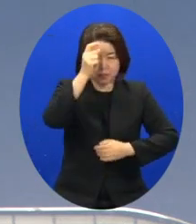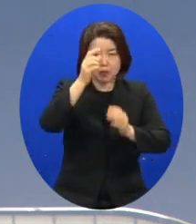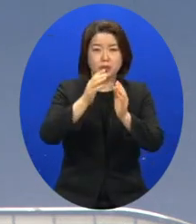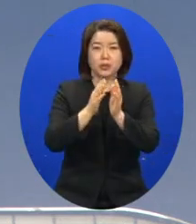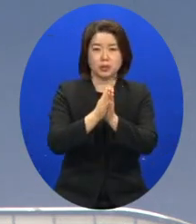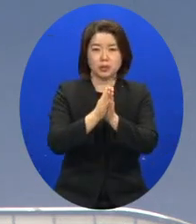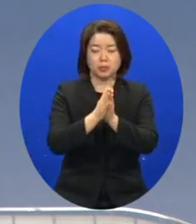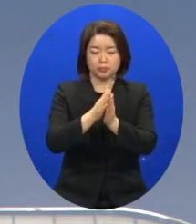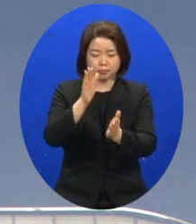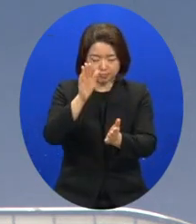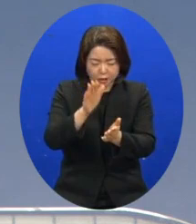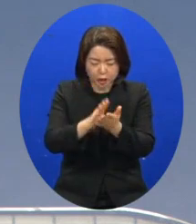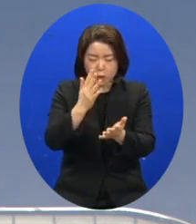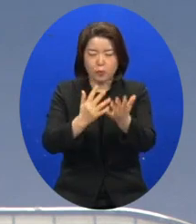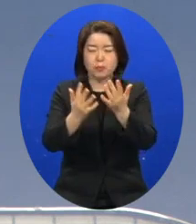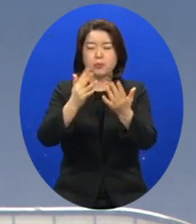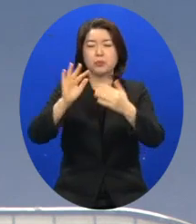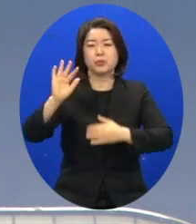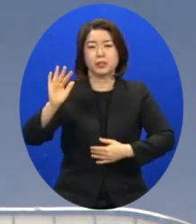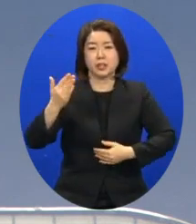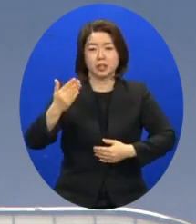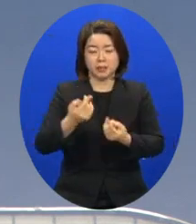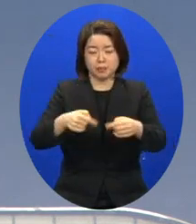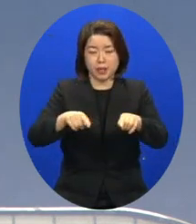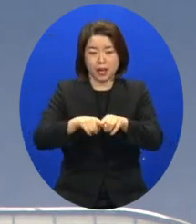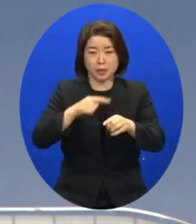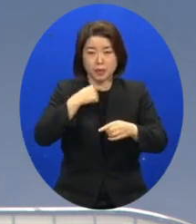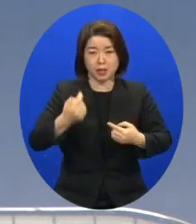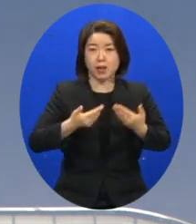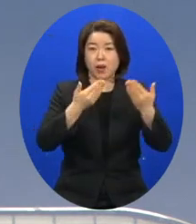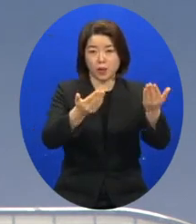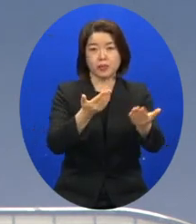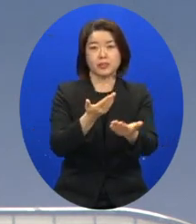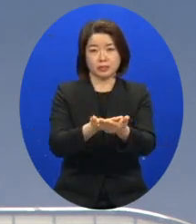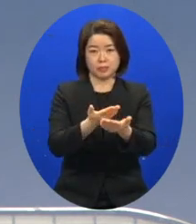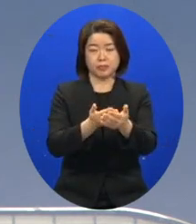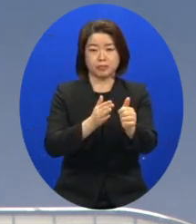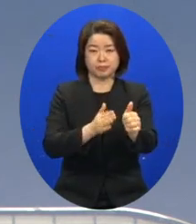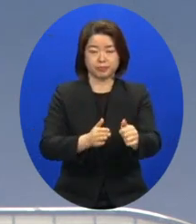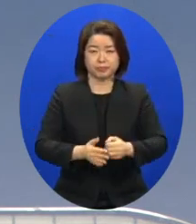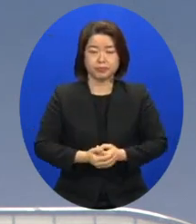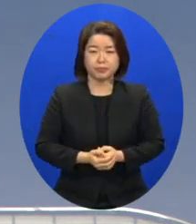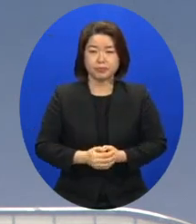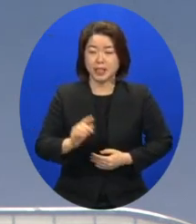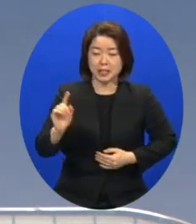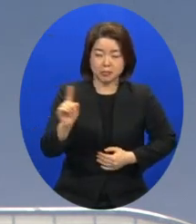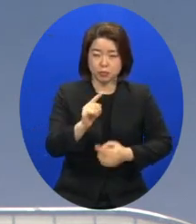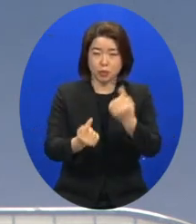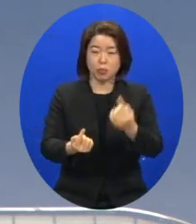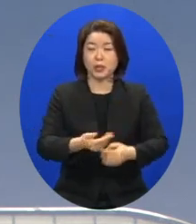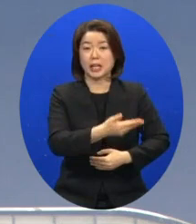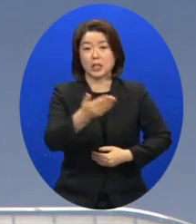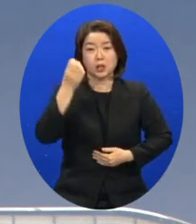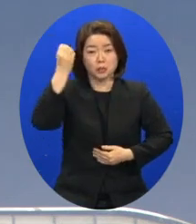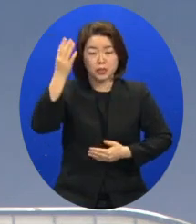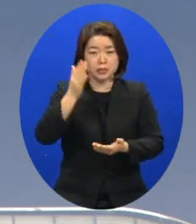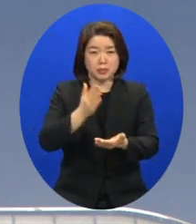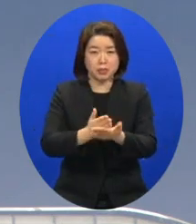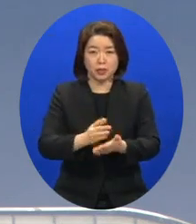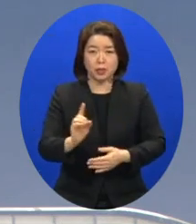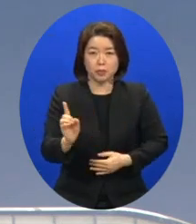불이 붙도록 함께 헌신 해주시길 바랍니다 또 무엇보다도 여러분 잊지 말아야 할 것은